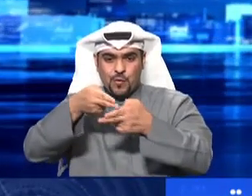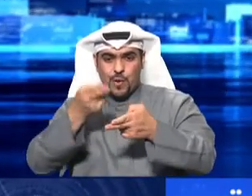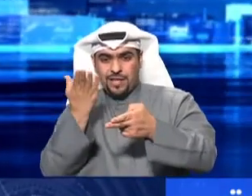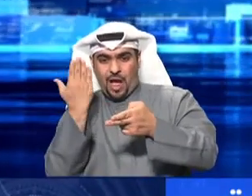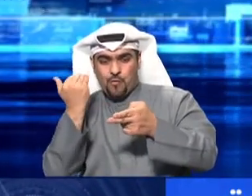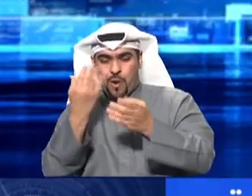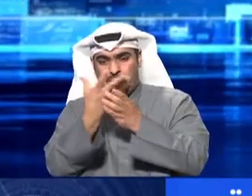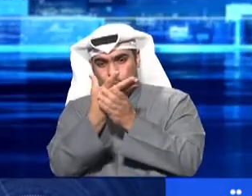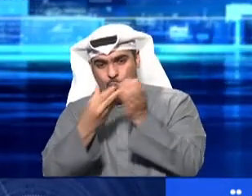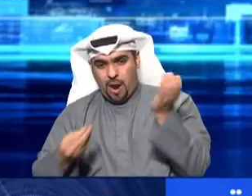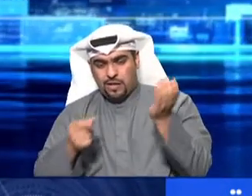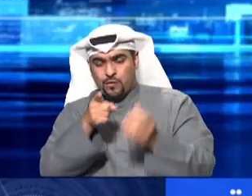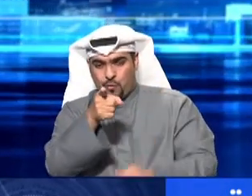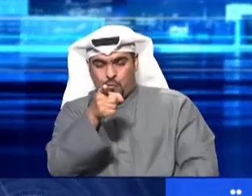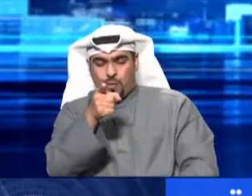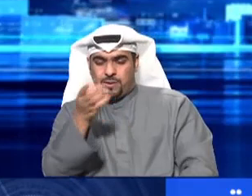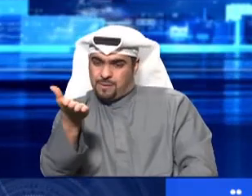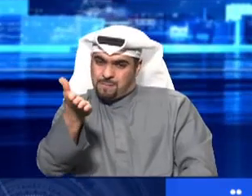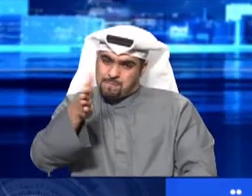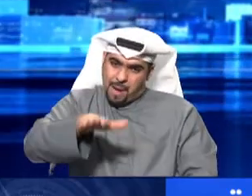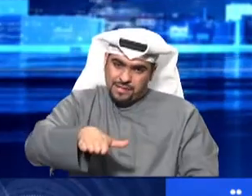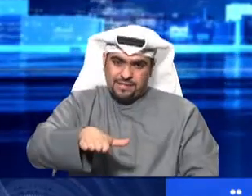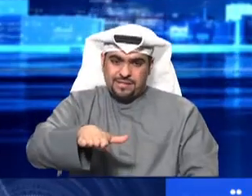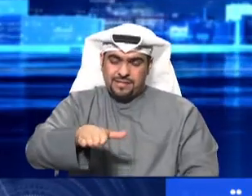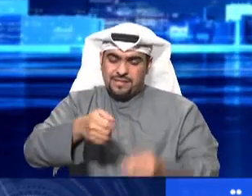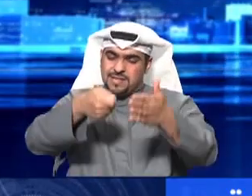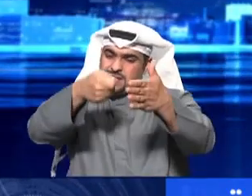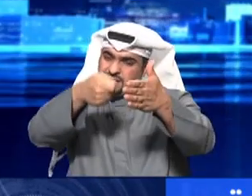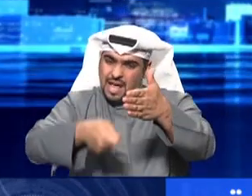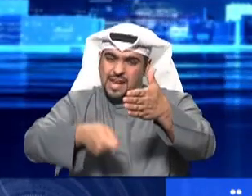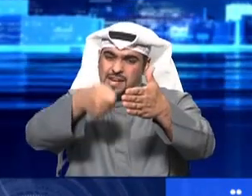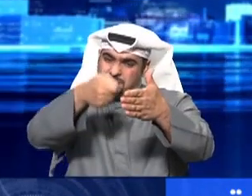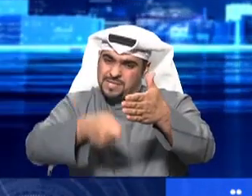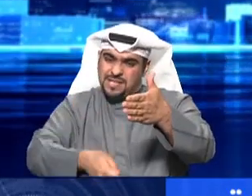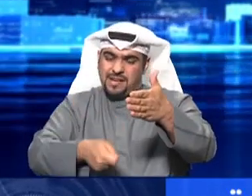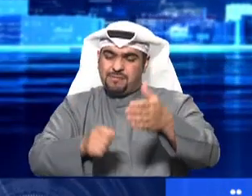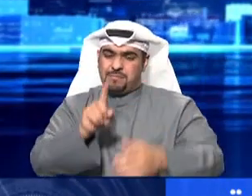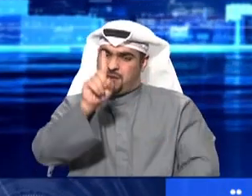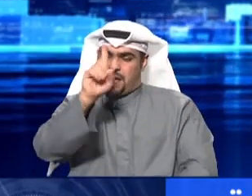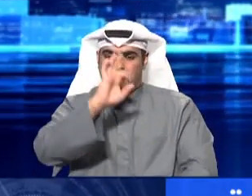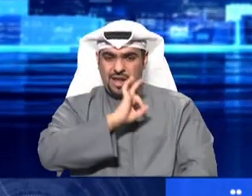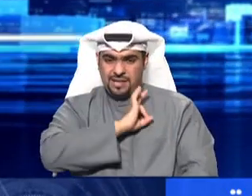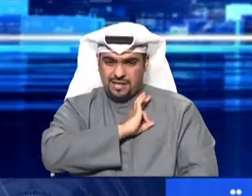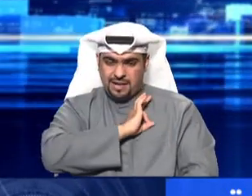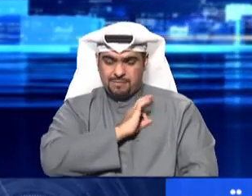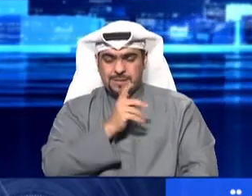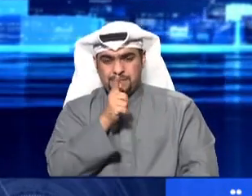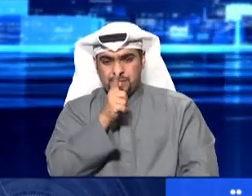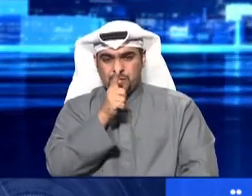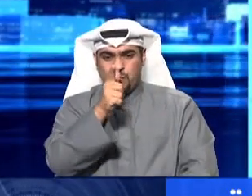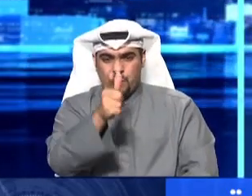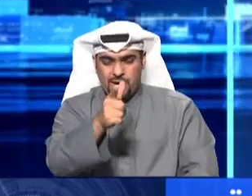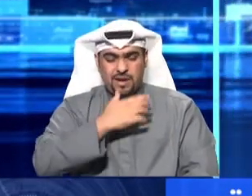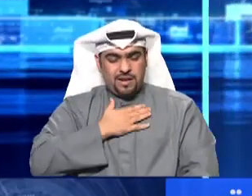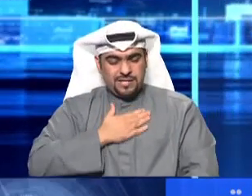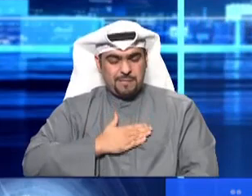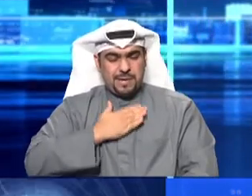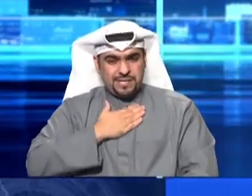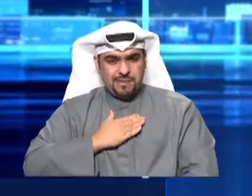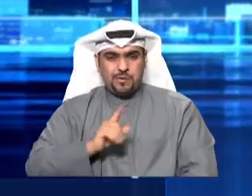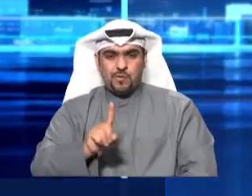الأحمد الجابر الصباح طيب الله ثراه، متمنيا لسموه حفظه الله ولأسرة الفقيد جميل الصبر وحسن